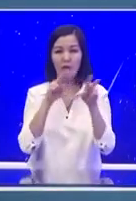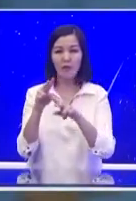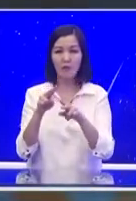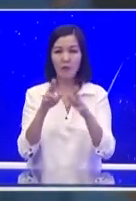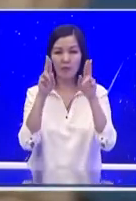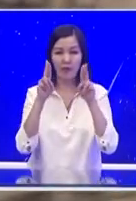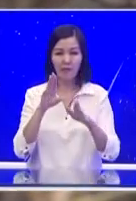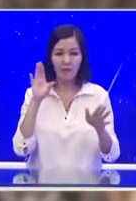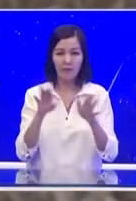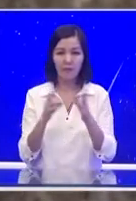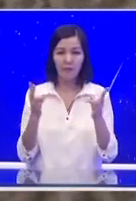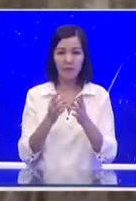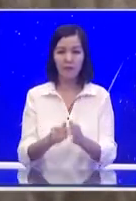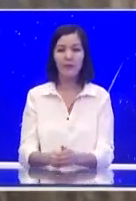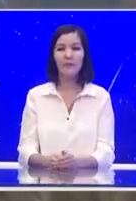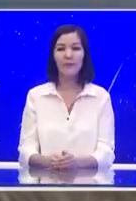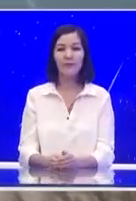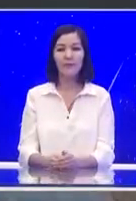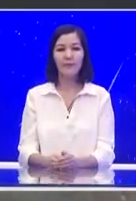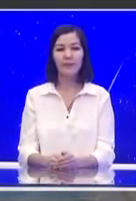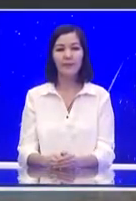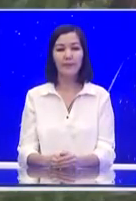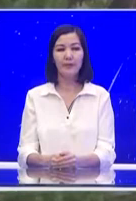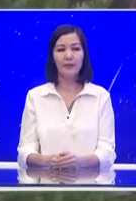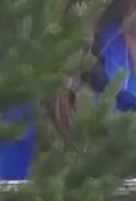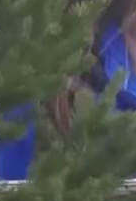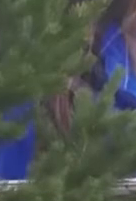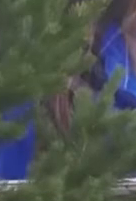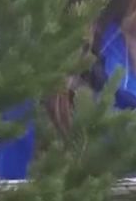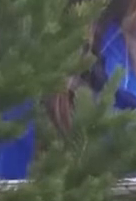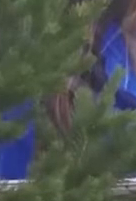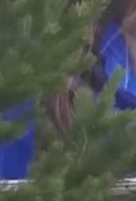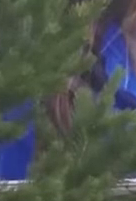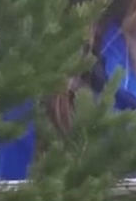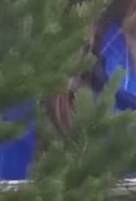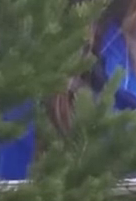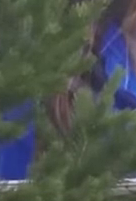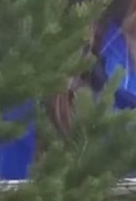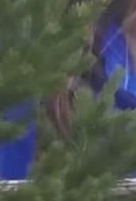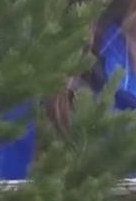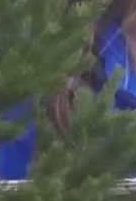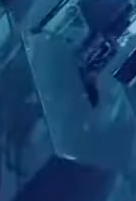соблюдением санитарных норм в области. Евгения Присяжная, Абылай Кутыкбай, телеканал ЖТСУ, Алакольский район.